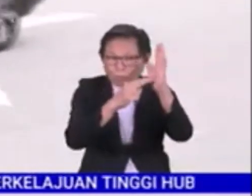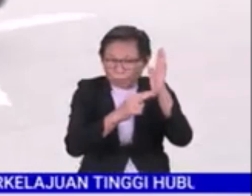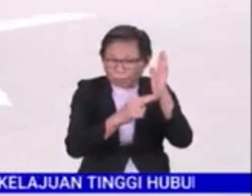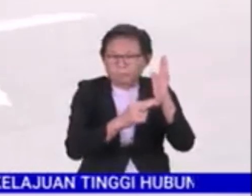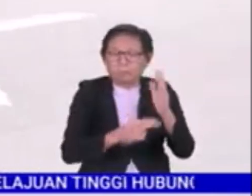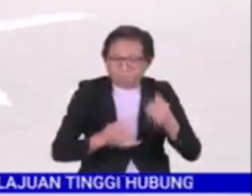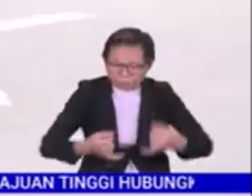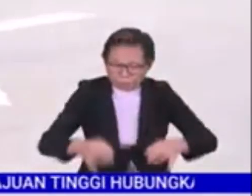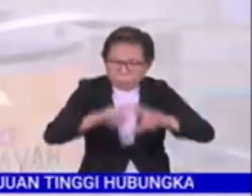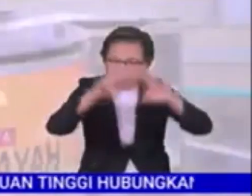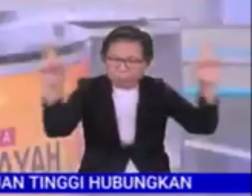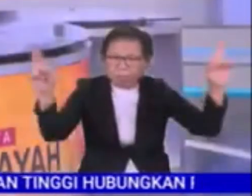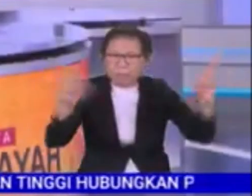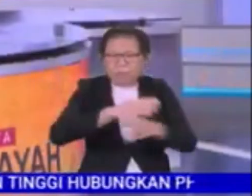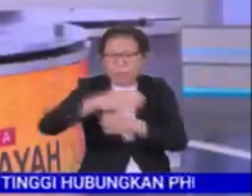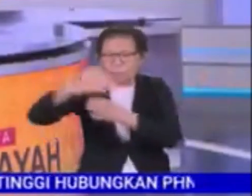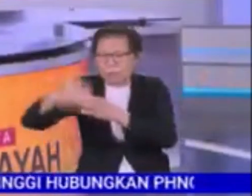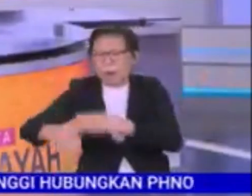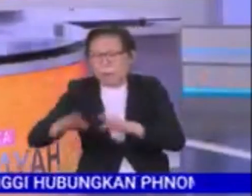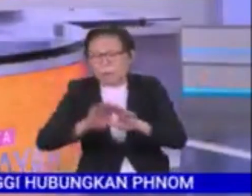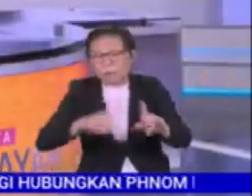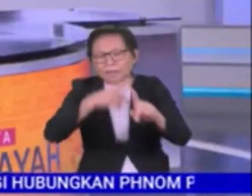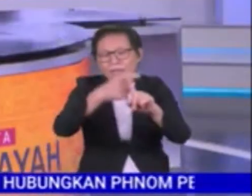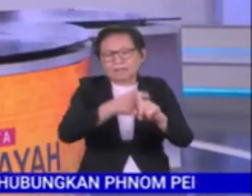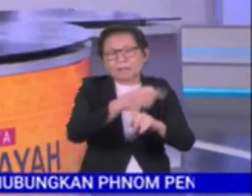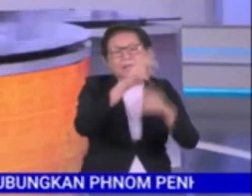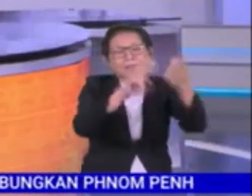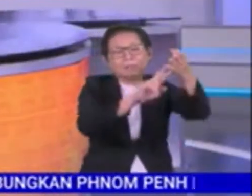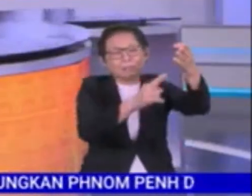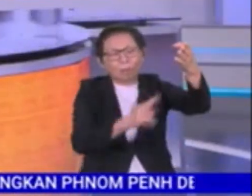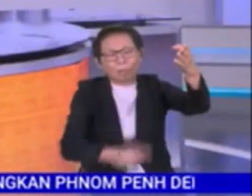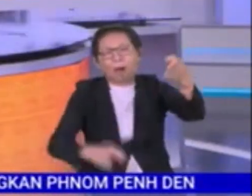Baik, demikian Azam perkembangan langsung dari Hentian